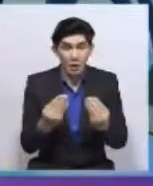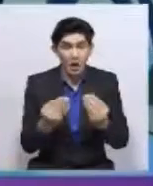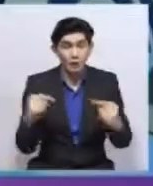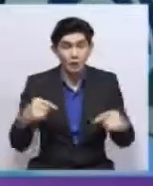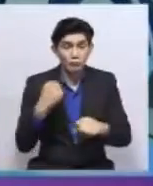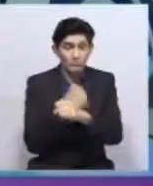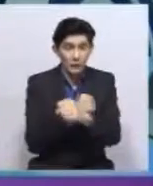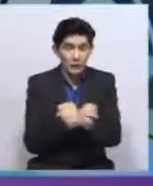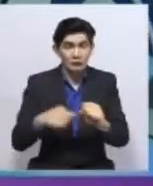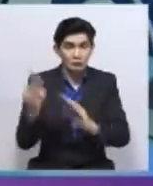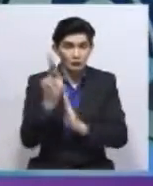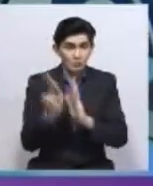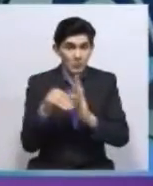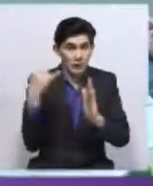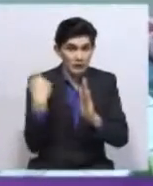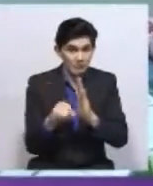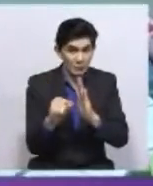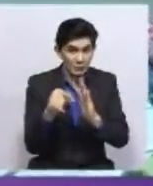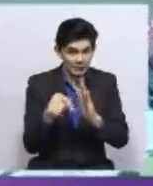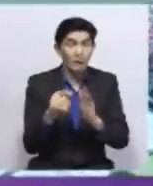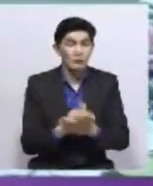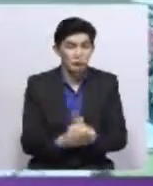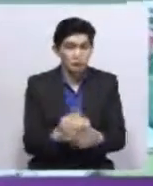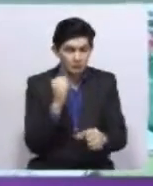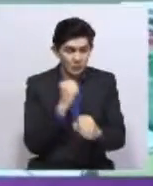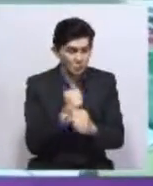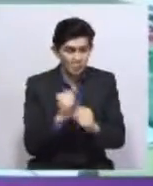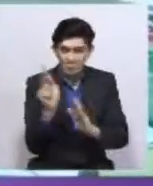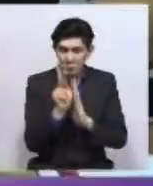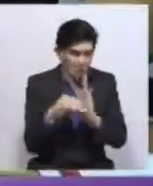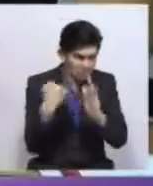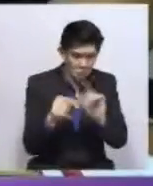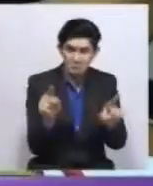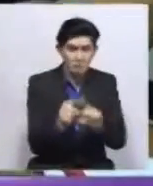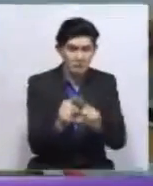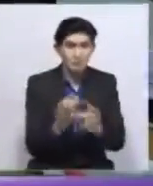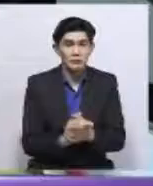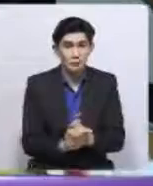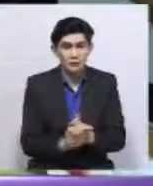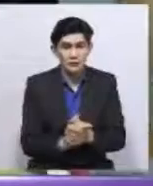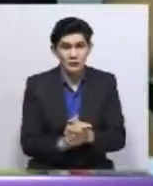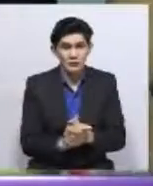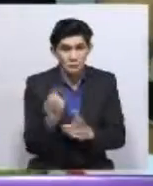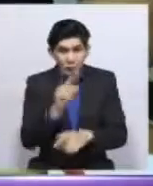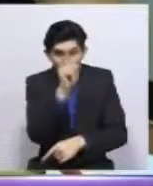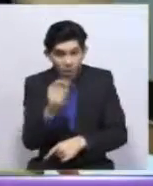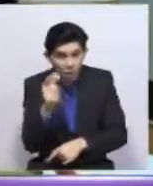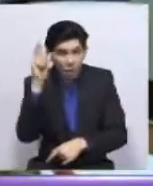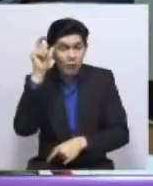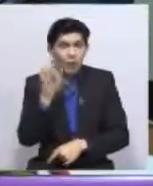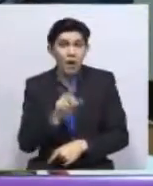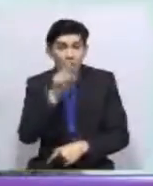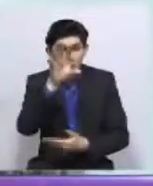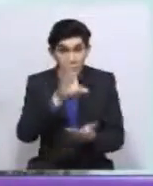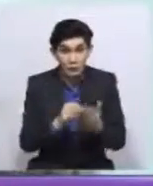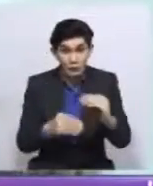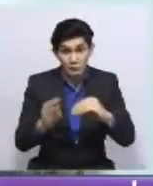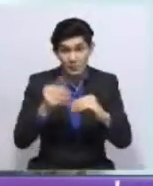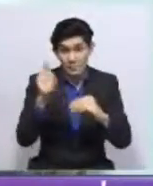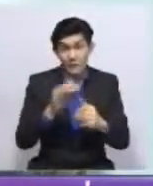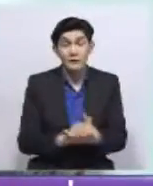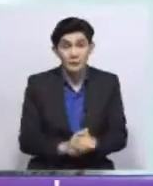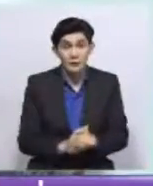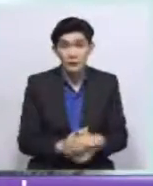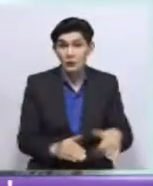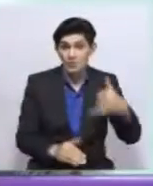ให้เป็นแรงงานที่อยู่ในราชอาณาจักรและทำงานอย่างผิดกฎหมายหากมีข้อสงสัยสอบถามข้อมูลเพิ่มเติมได้